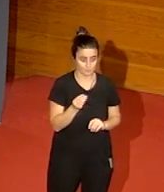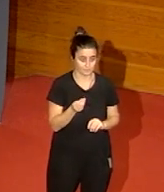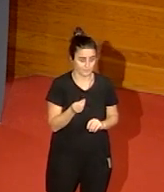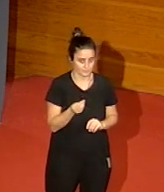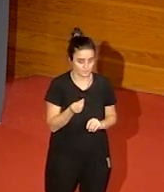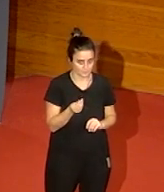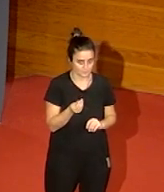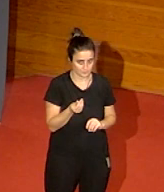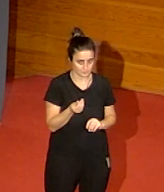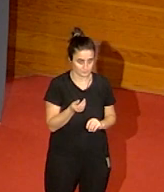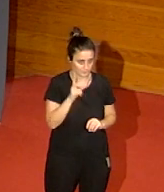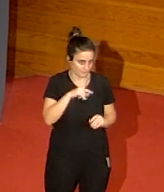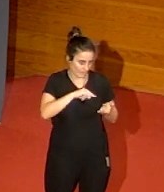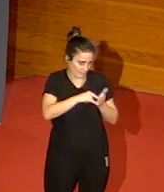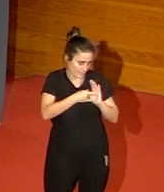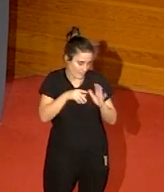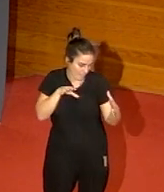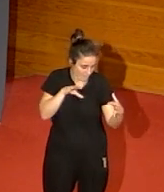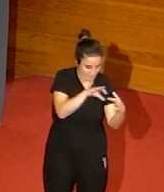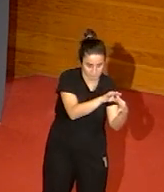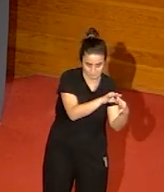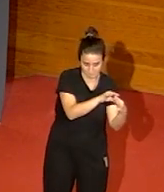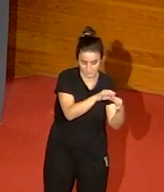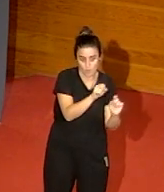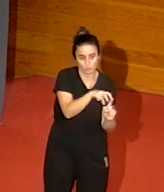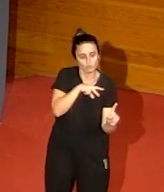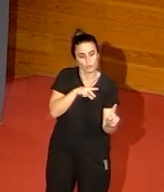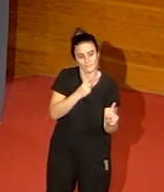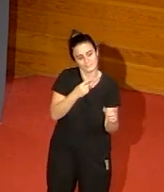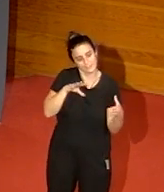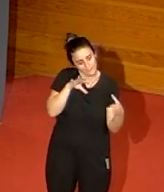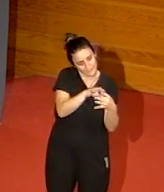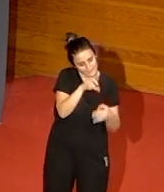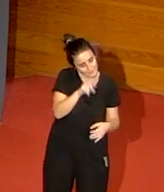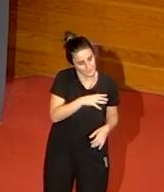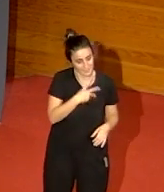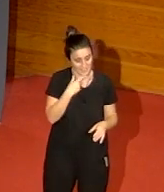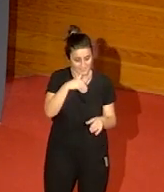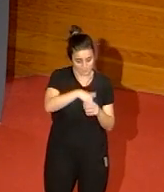eta sistemari lotua dago baita ere, eta ikuspegi zehatz bat ilotua dago, ez? Demokrazia liberalek sortutako